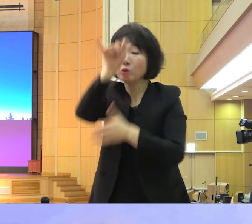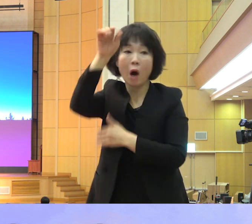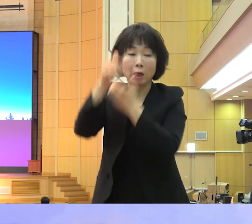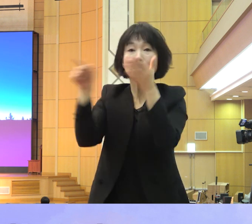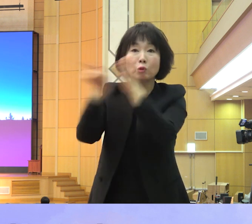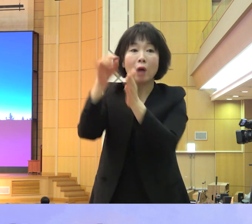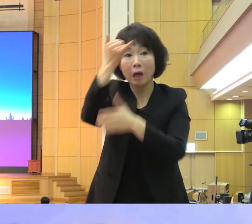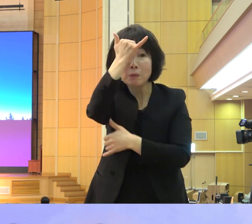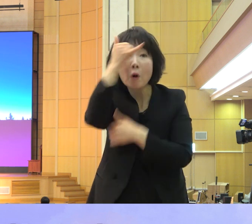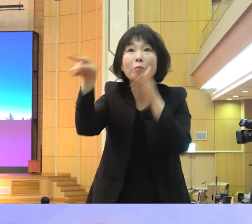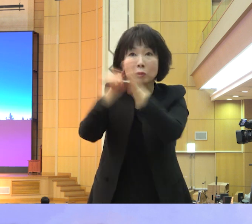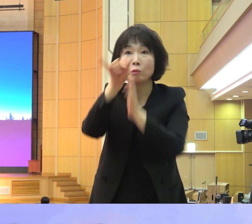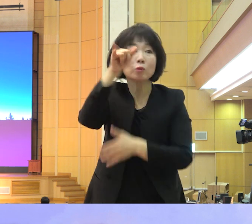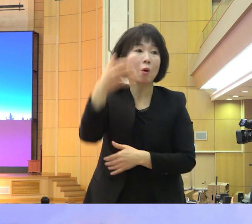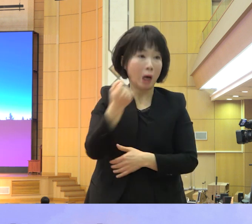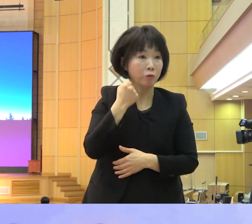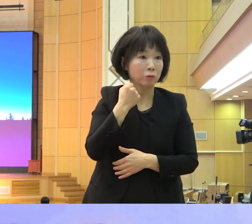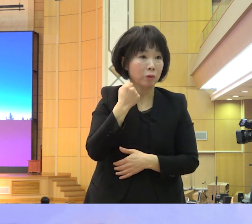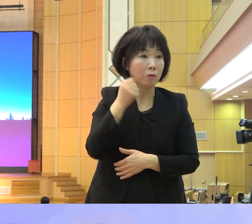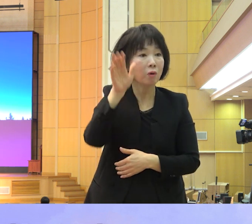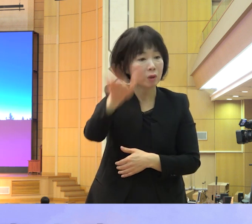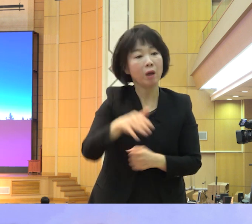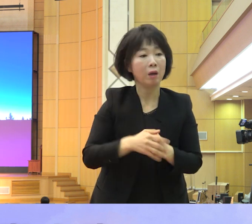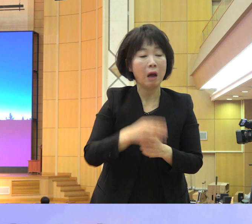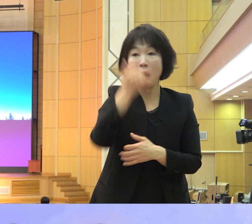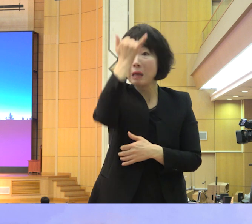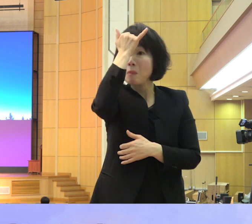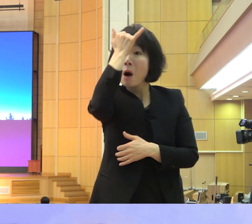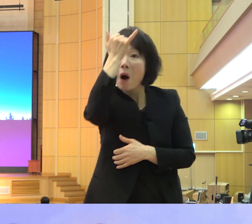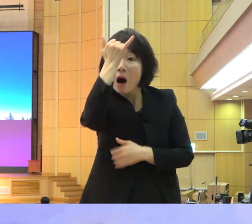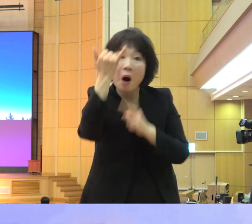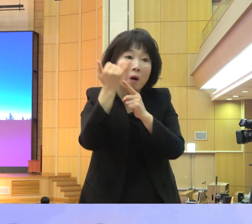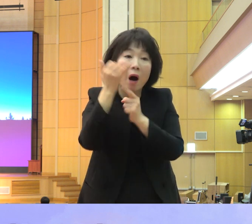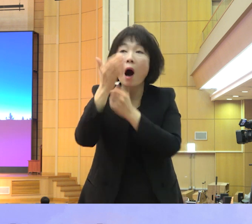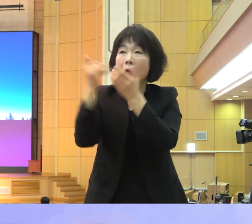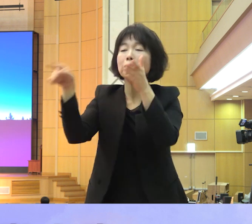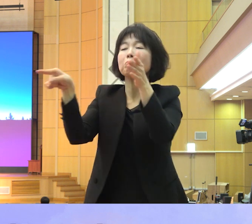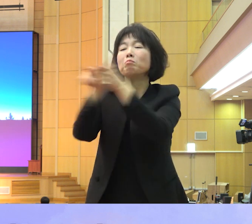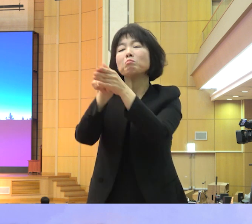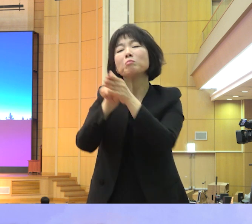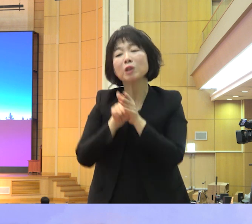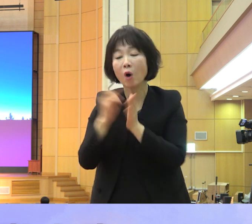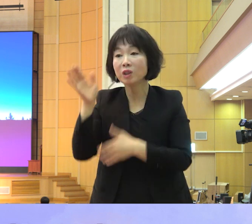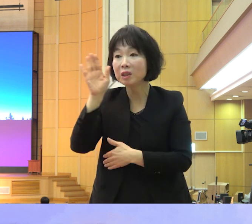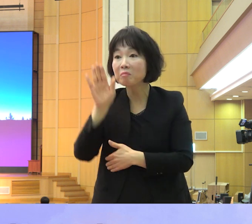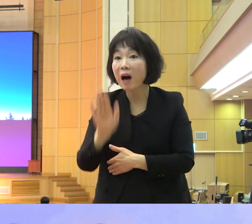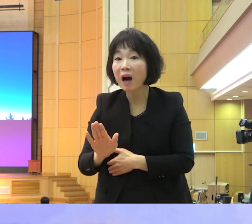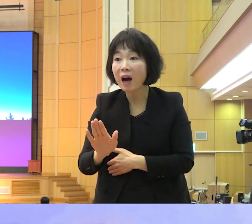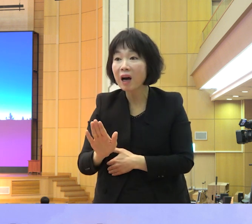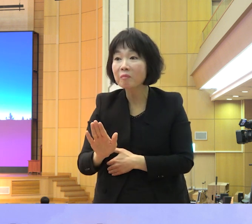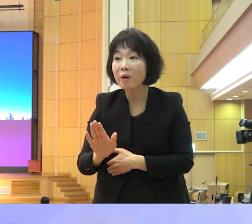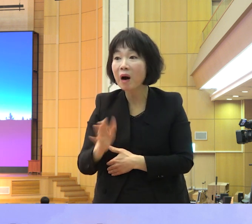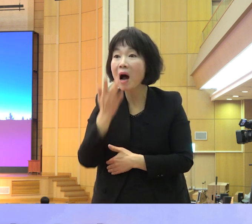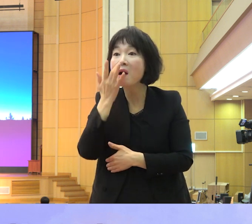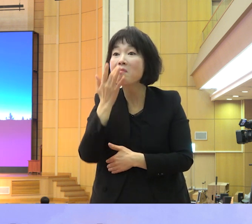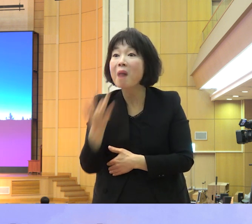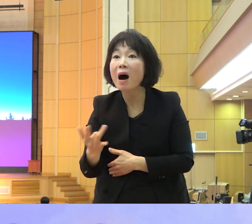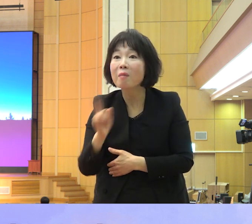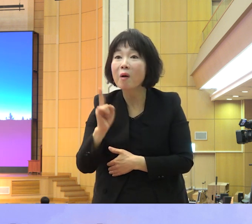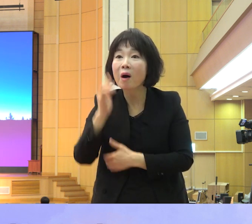않았다 이런 말 없어요. 아담 하와가 하나님을 믿기는 믿었으나 하나님